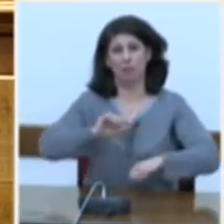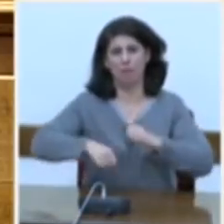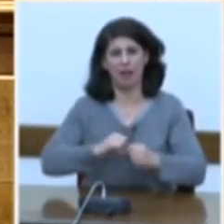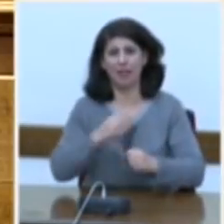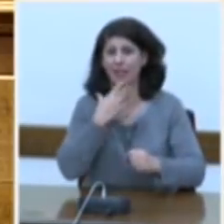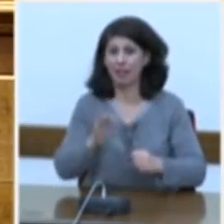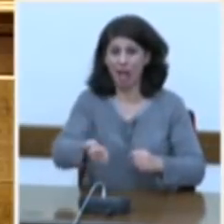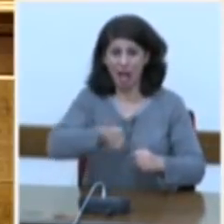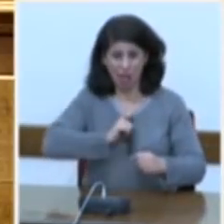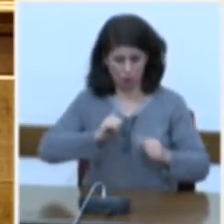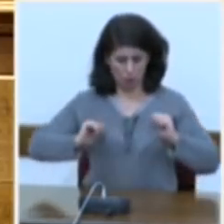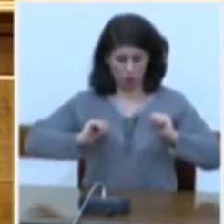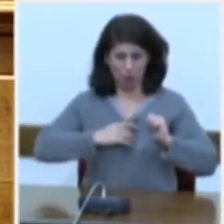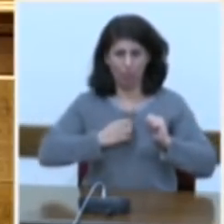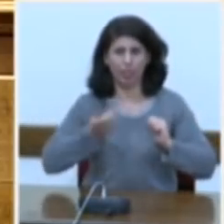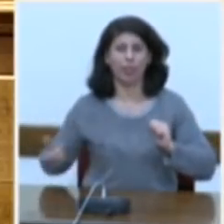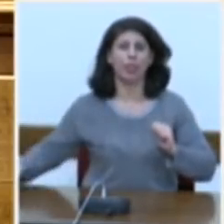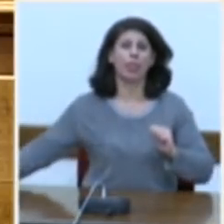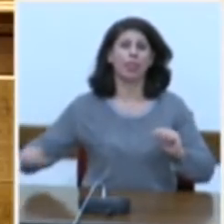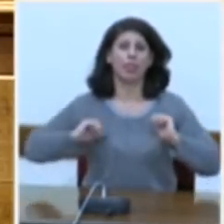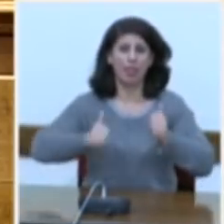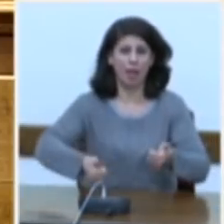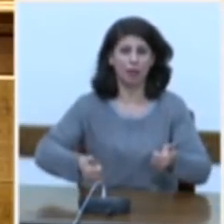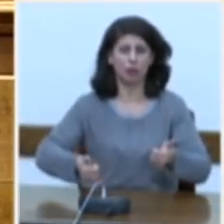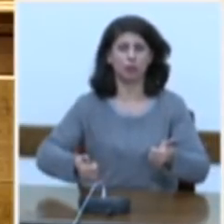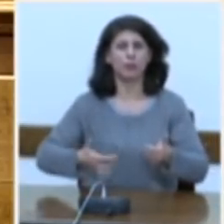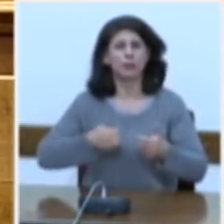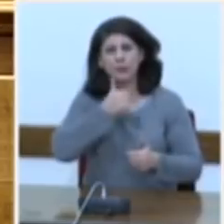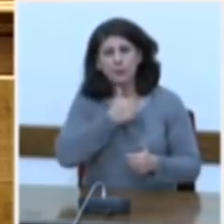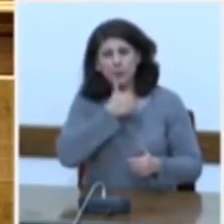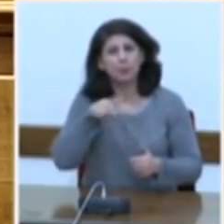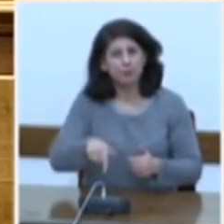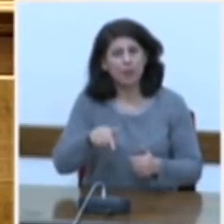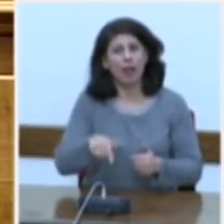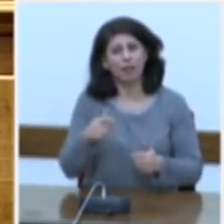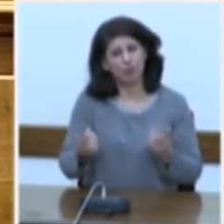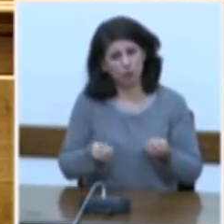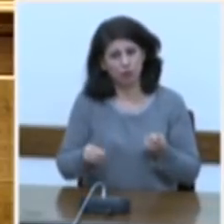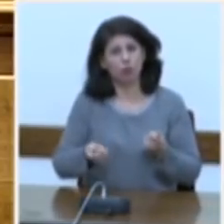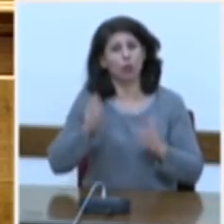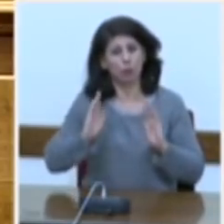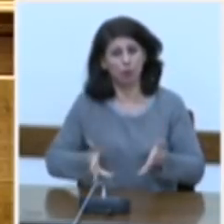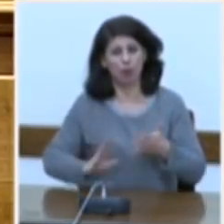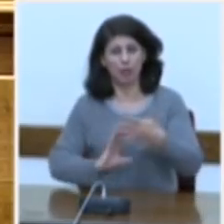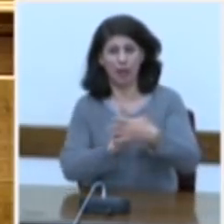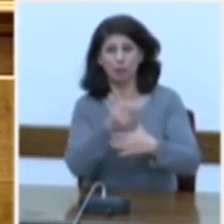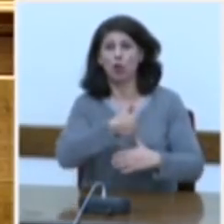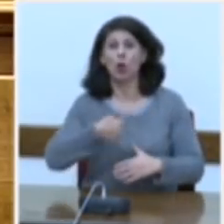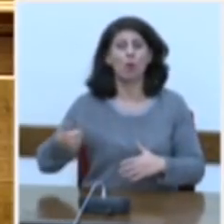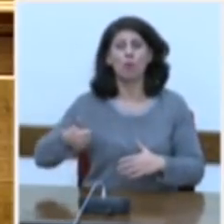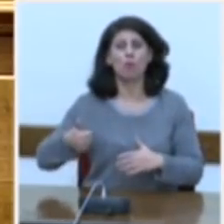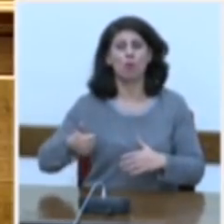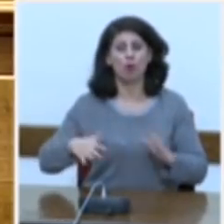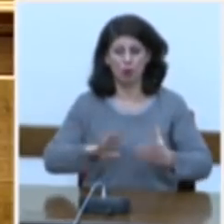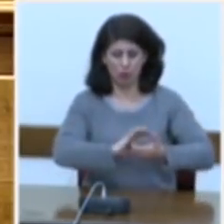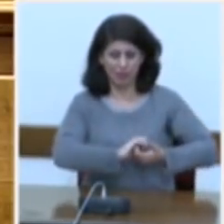το ατομικό θάρρος, η αντοχή απέναντι σε τέτοια φαινόμενα μπορεί να αναπτυχθεί μόνο στο έδαφος της